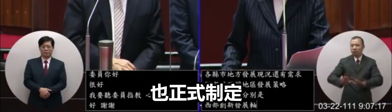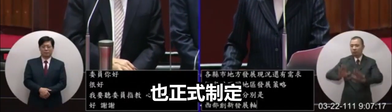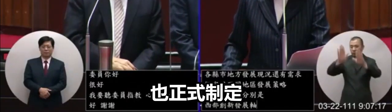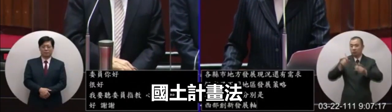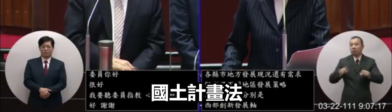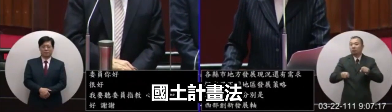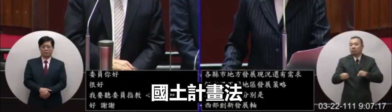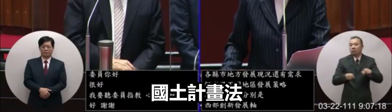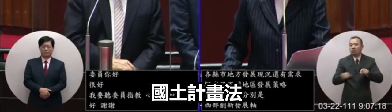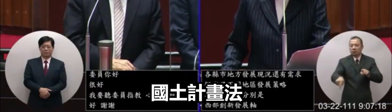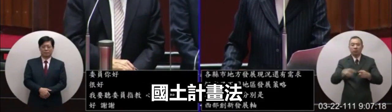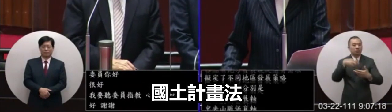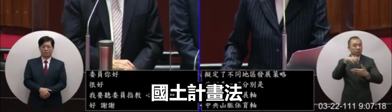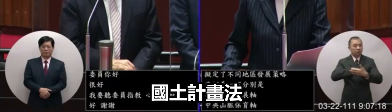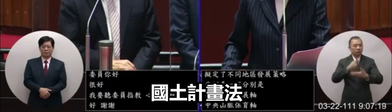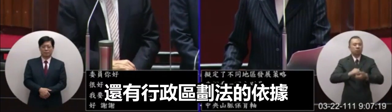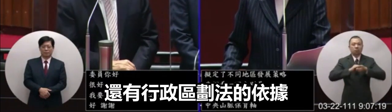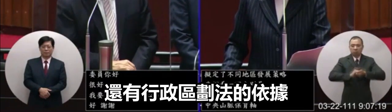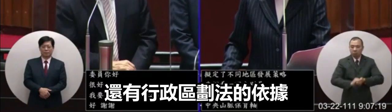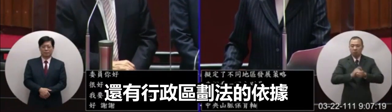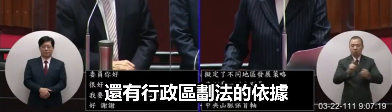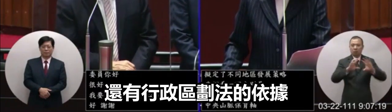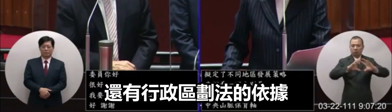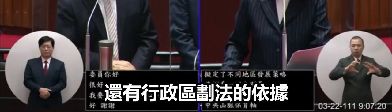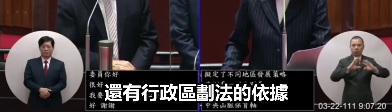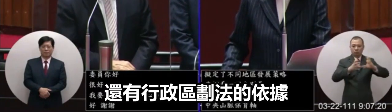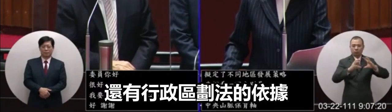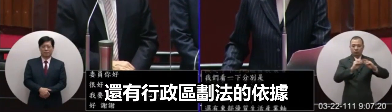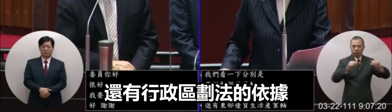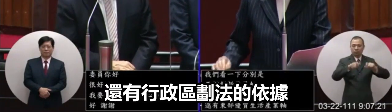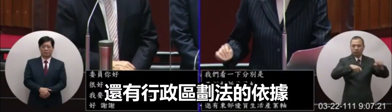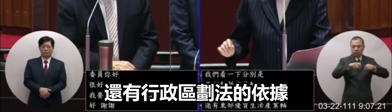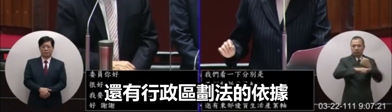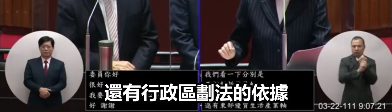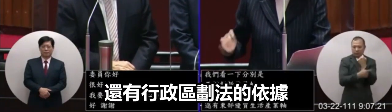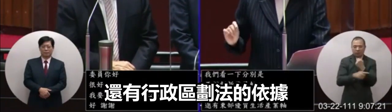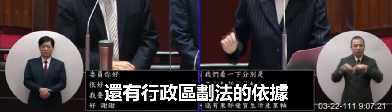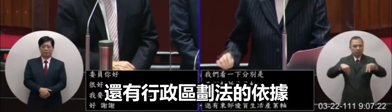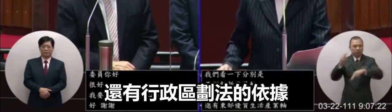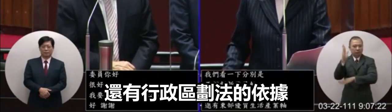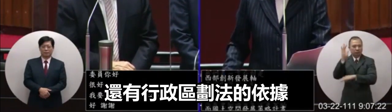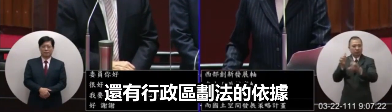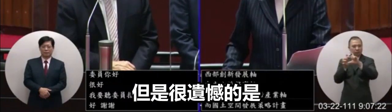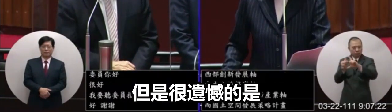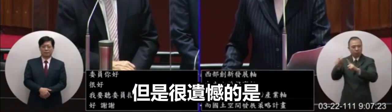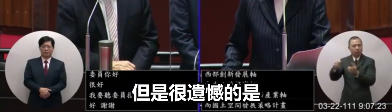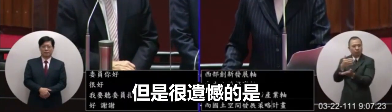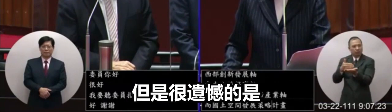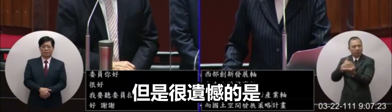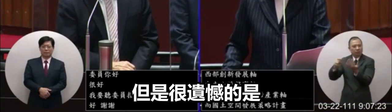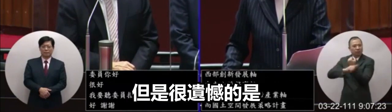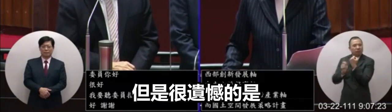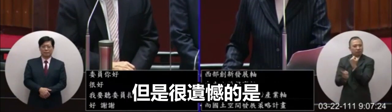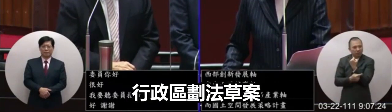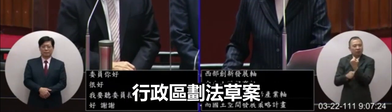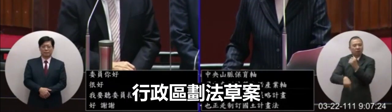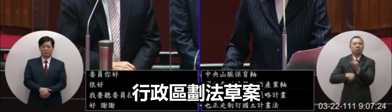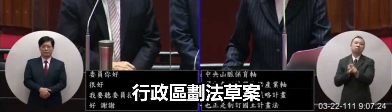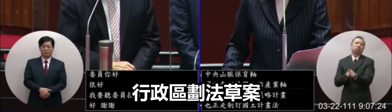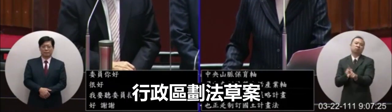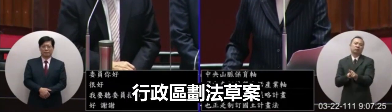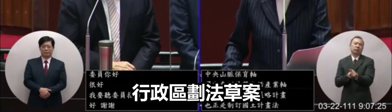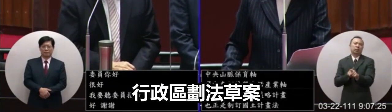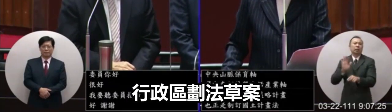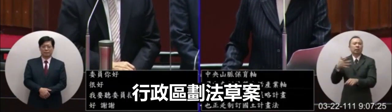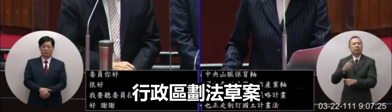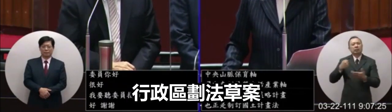制定国土计划法还有行政区划法的依据。但是很遗憾的是，行政